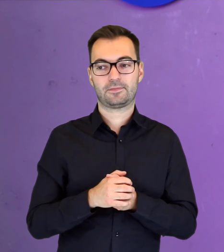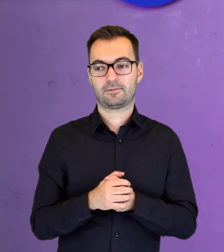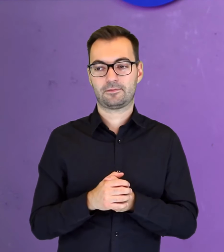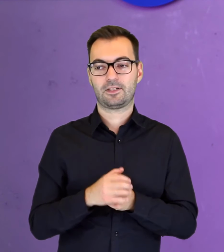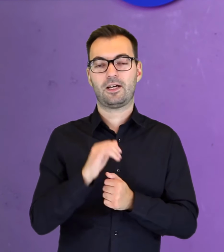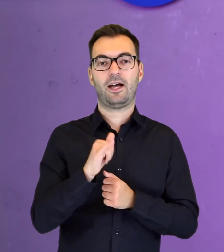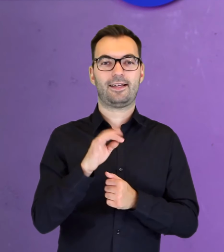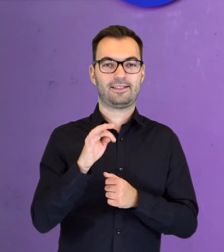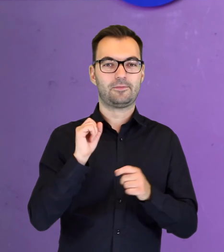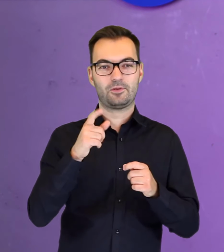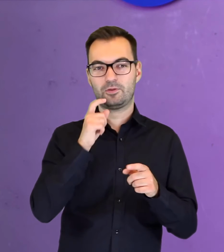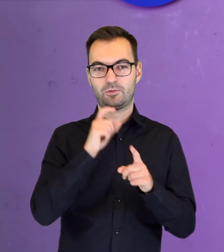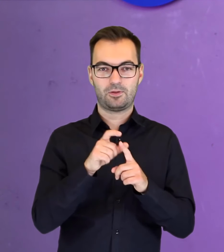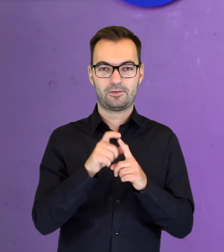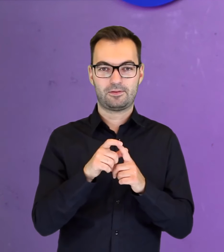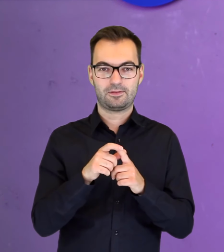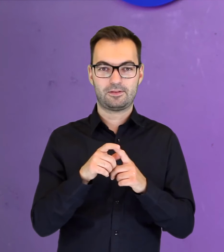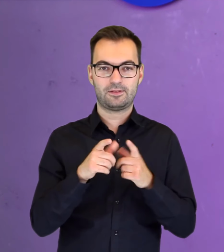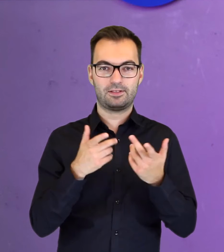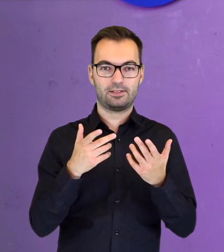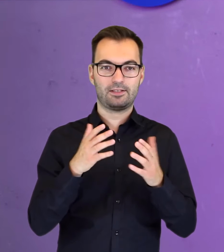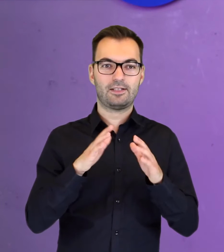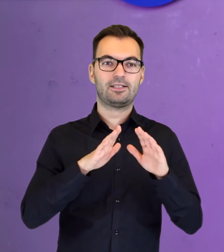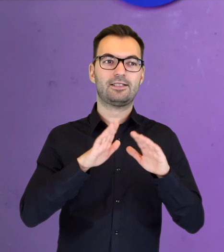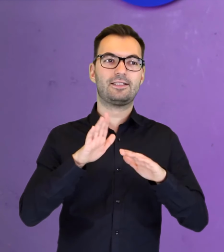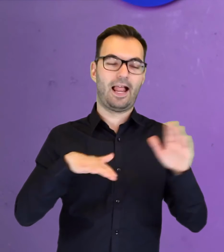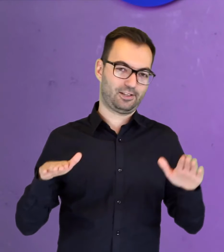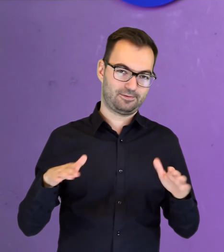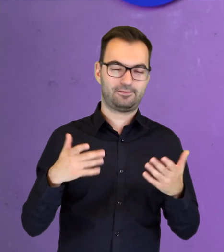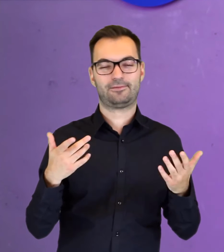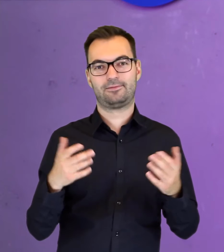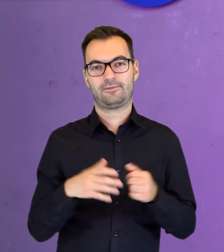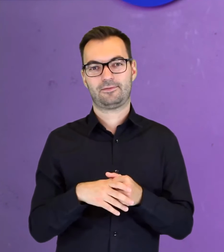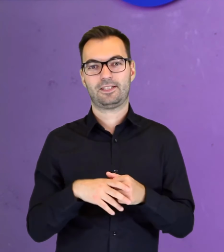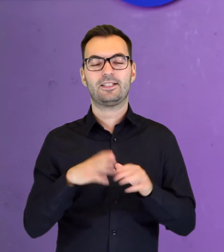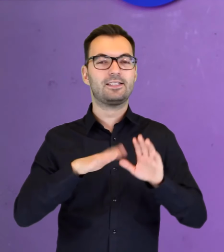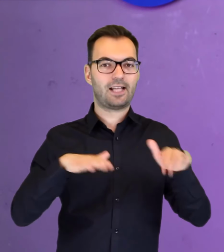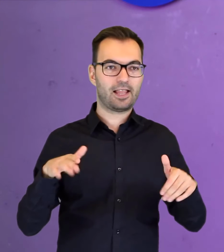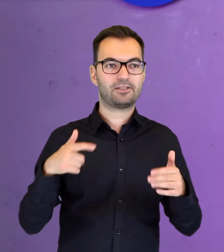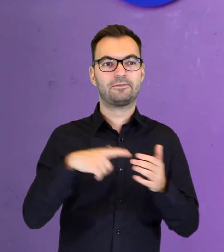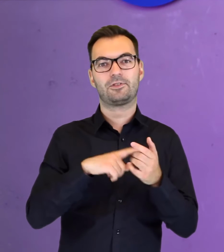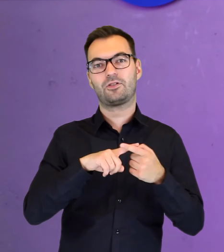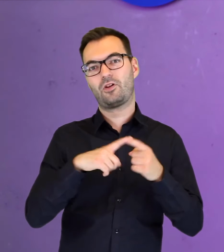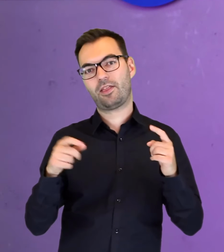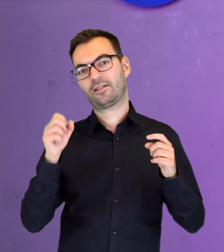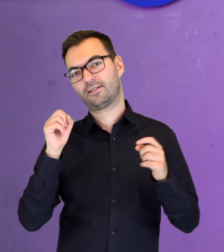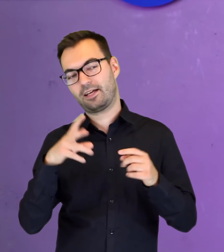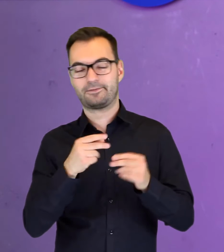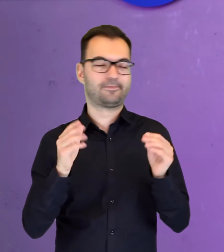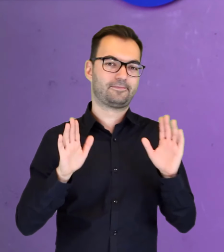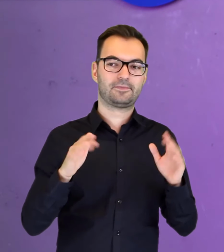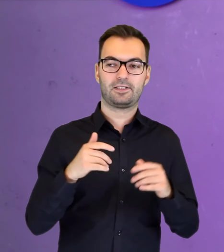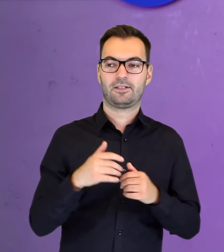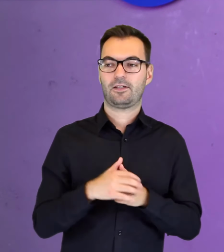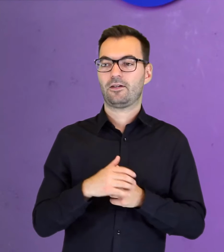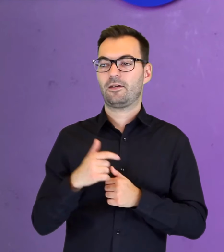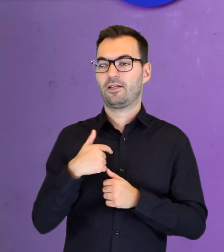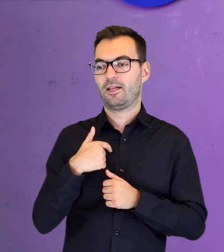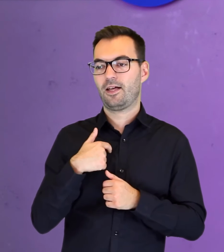wyżej w wynikach wyszukiwania więc Fight i pojawia się to słowo To zależy to zależy w tym